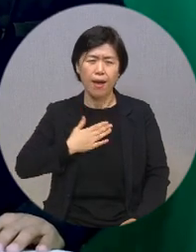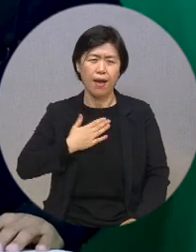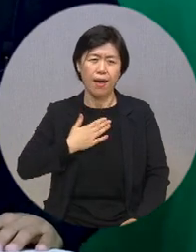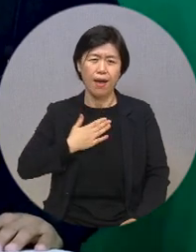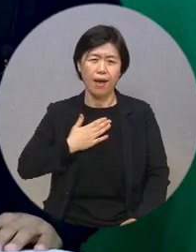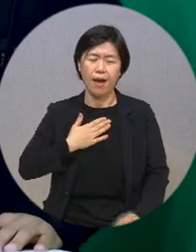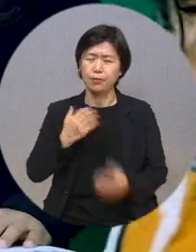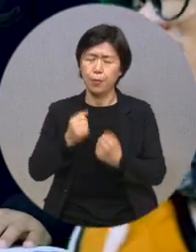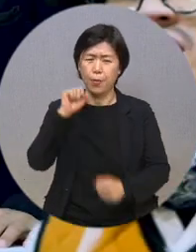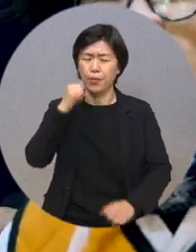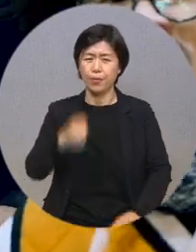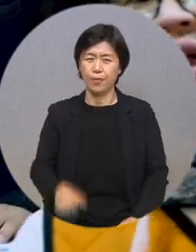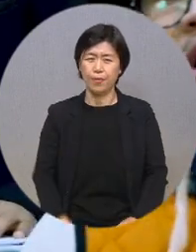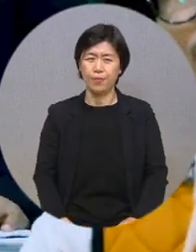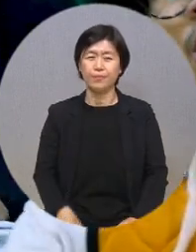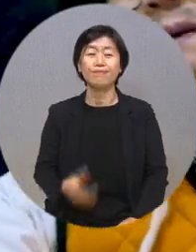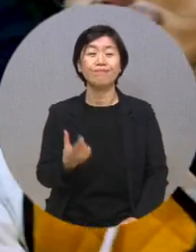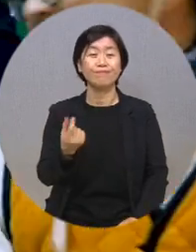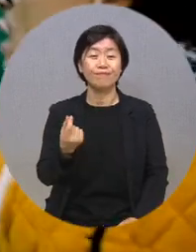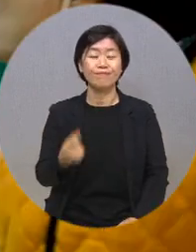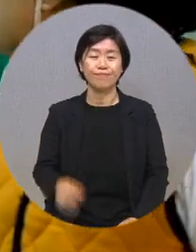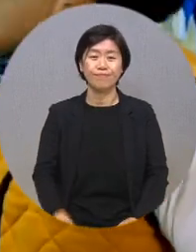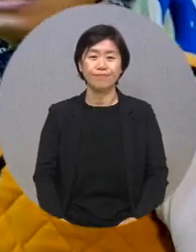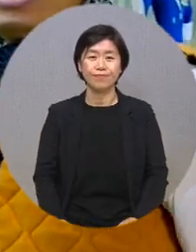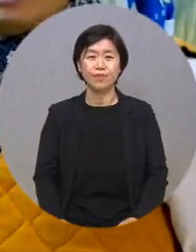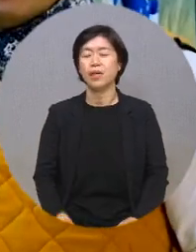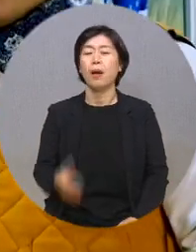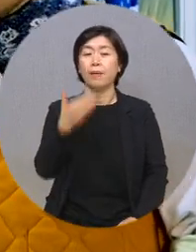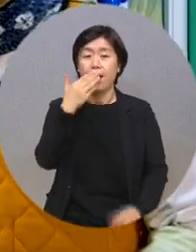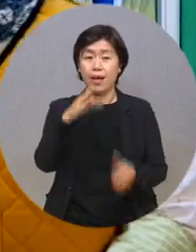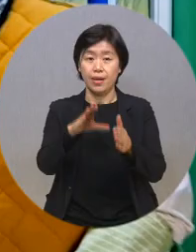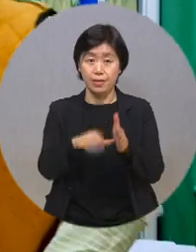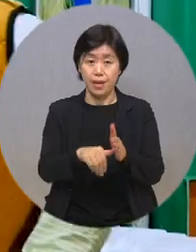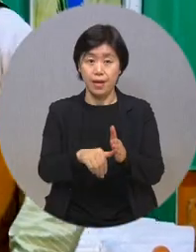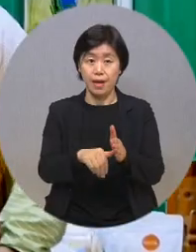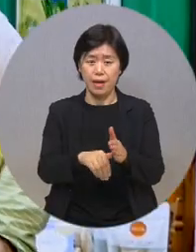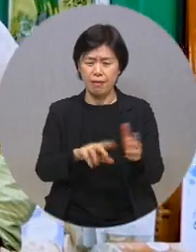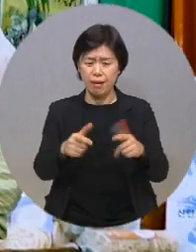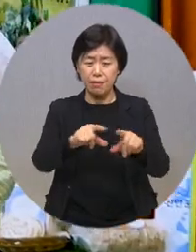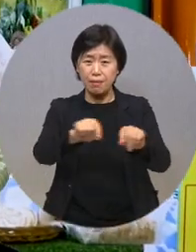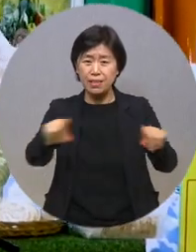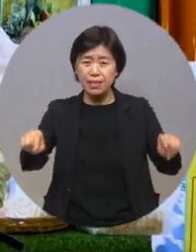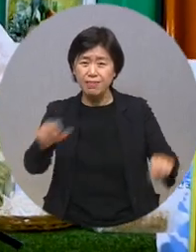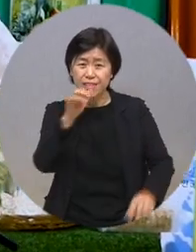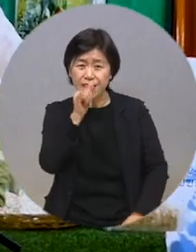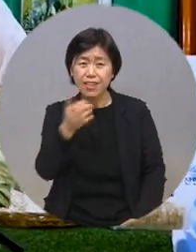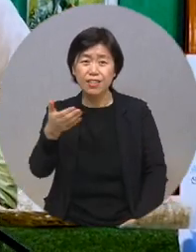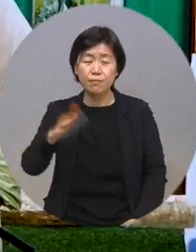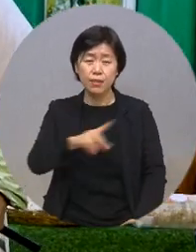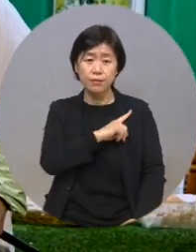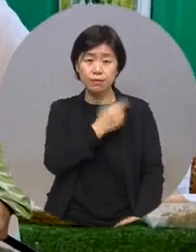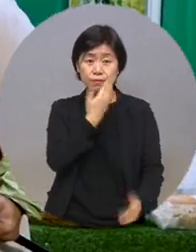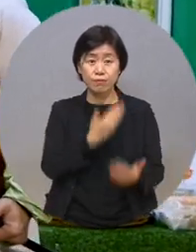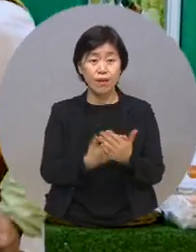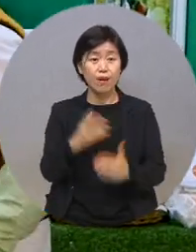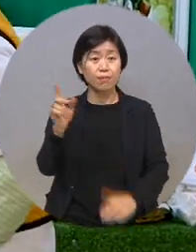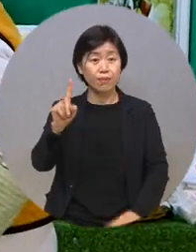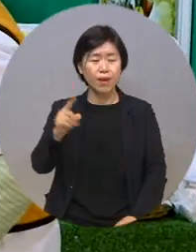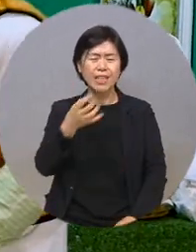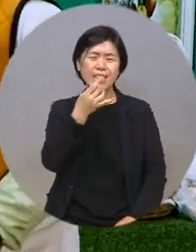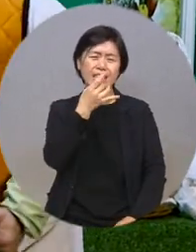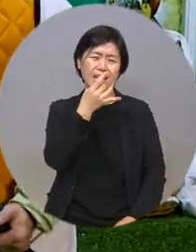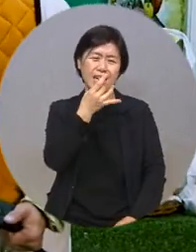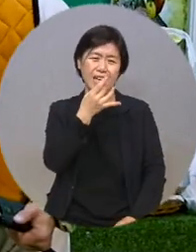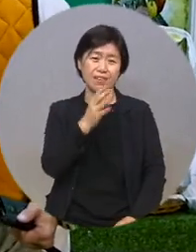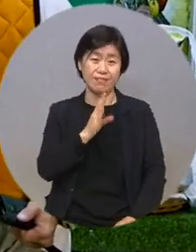나. 먹어봐야. 맞습니다. 저기 밥상 위에 사실 그럼. 많은 찬들이 있지 올라가지만 가장 중요한 건 기본